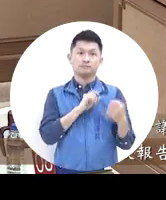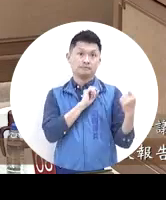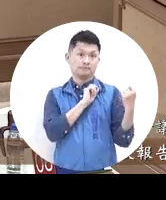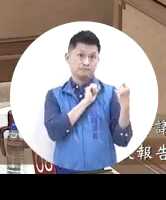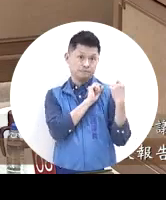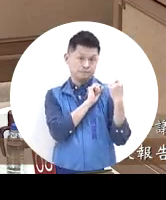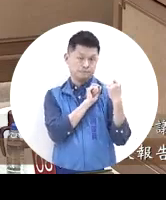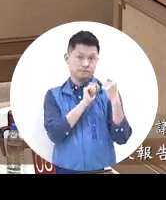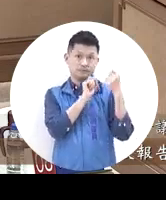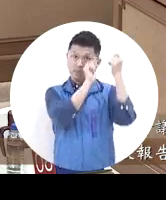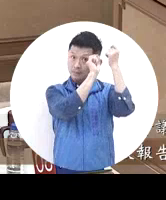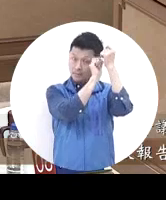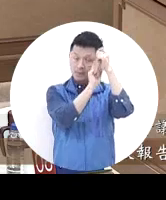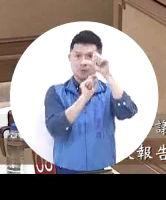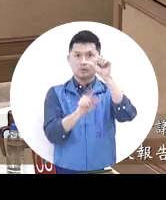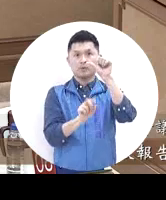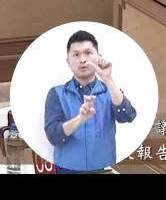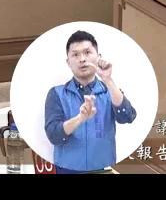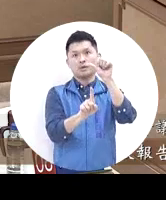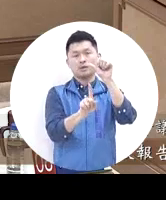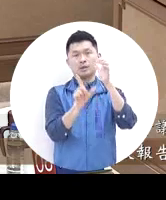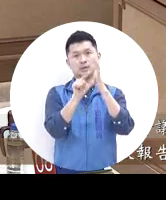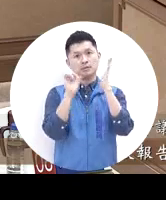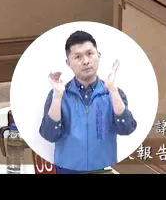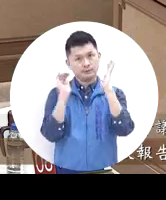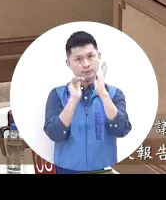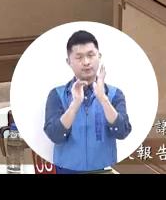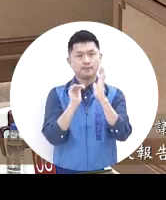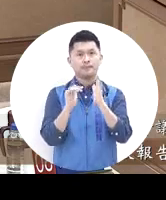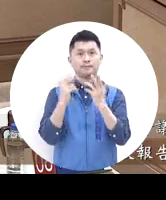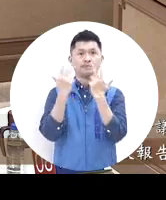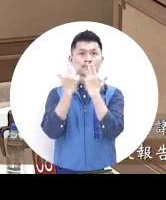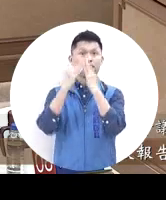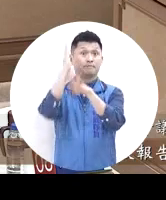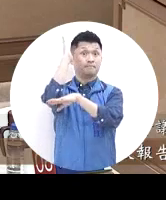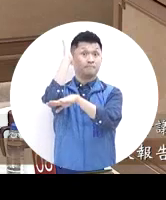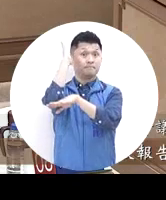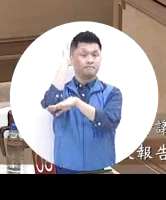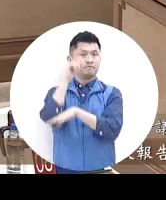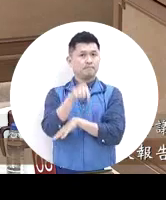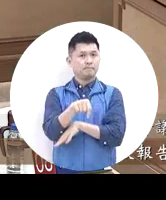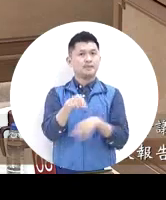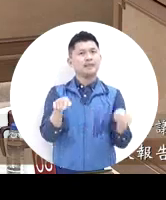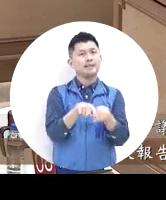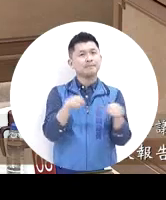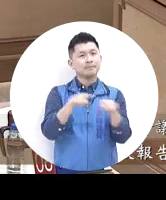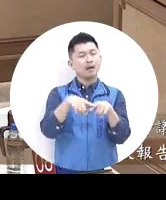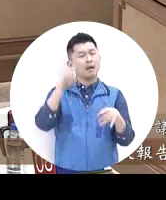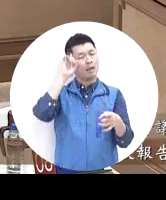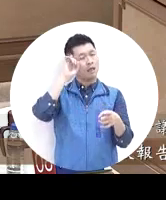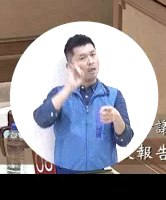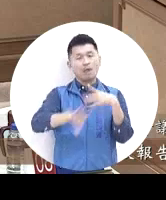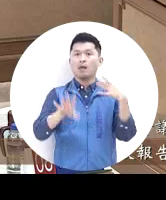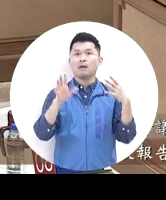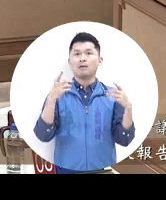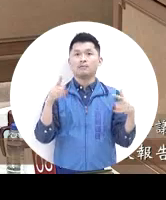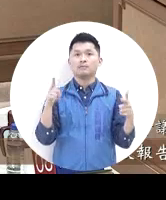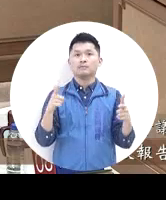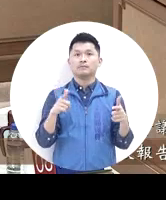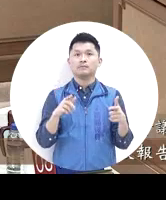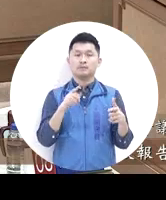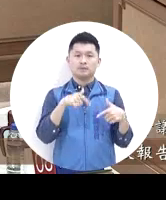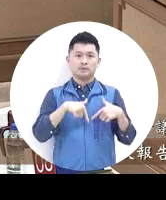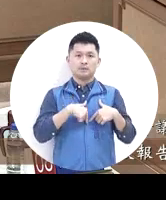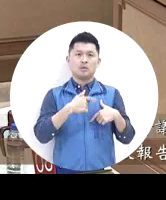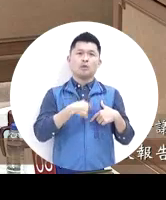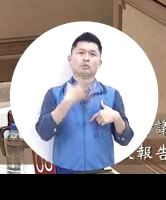要到了，我每一年要提醒大家，提醒我们新北市政府，这个不是一般的意外，而是永远心里的